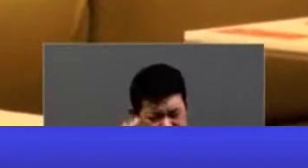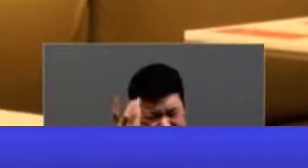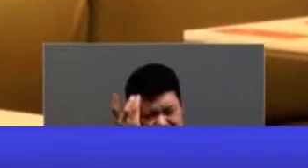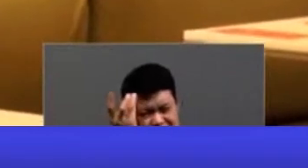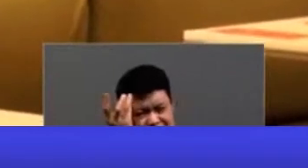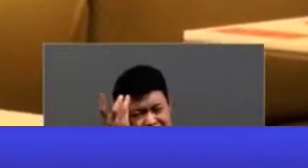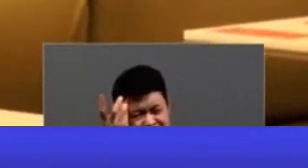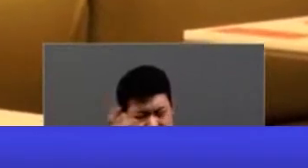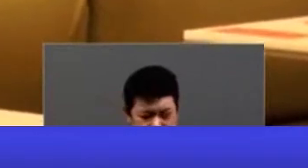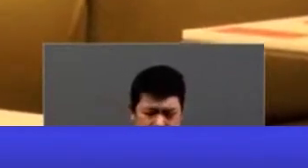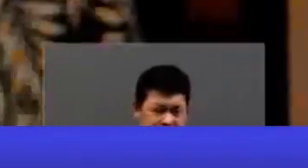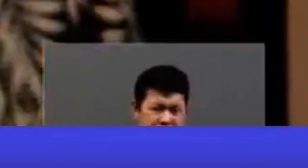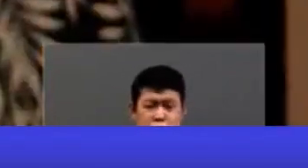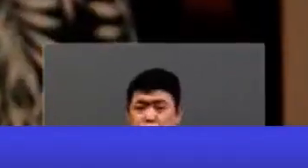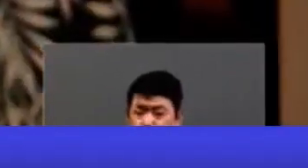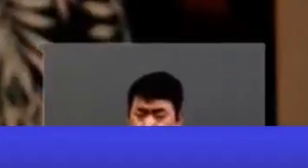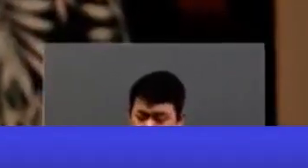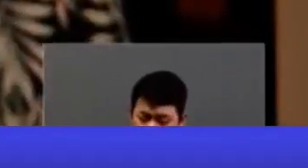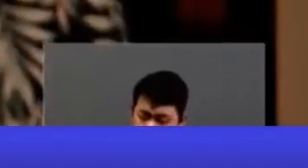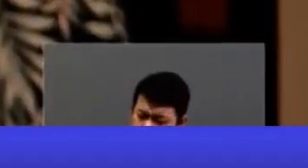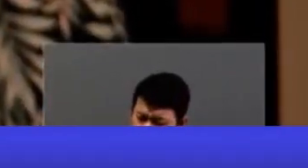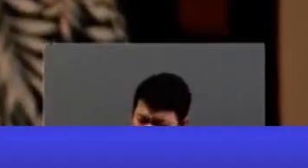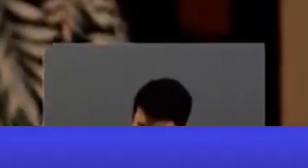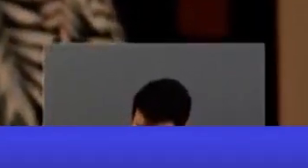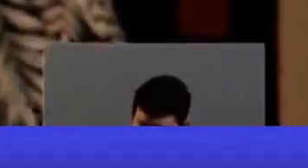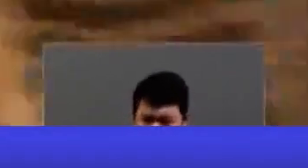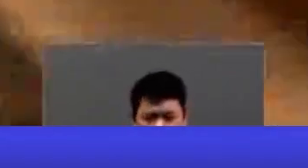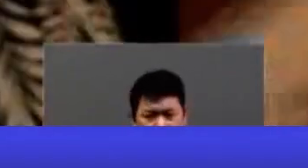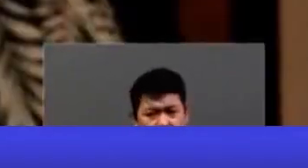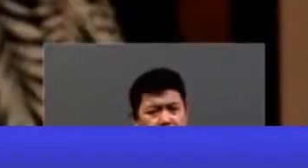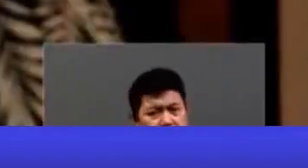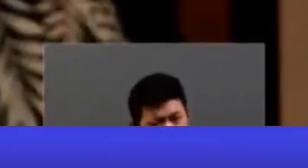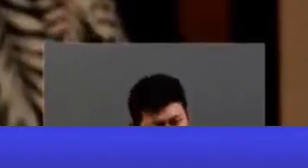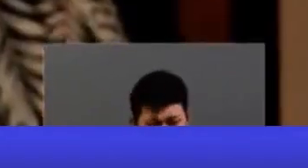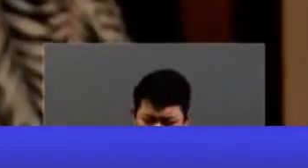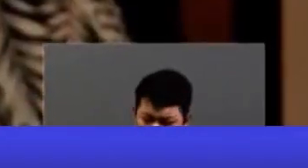นะ ตรงนี ้ก็มีบ้างในคุณนะคะ5 บาท 10 บาทก็ยังมีนะ